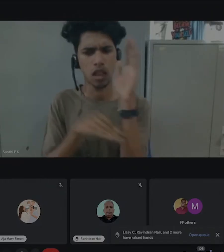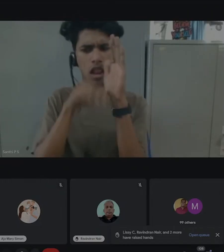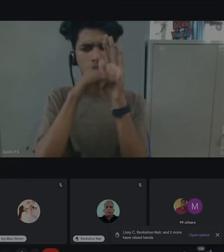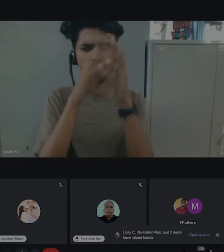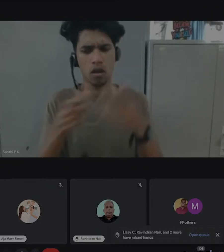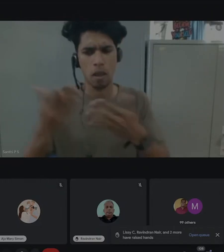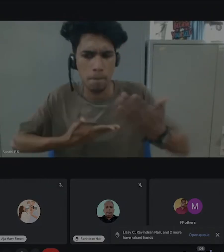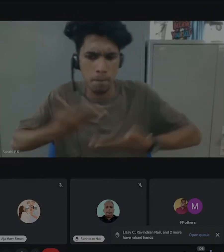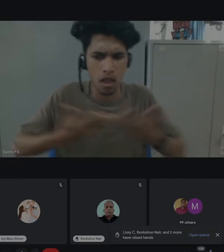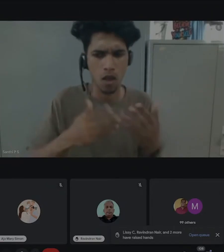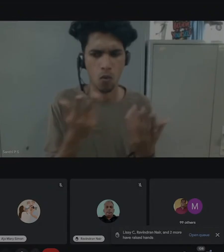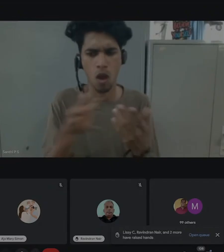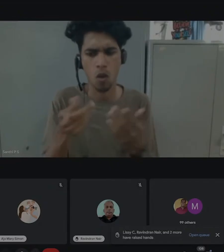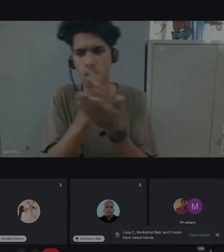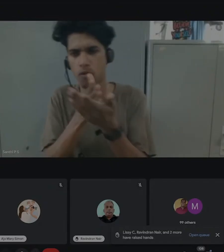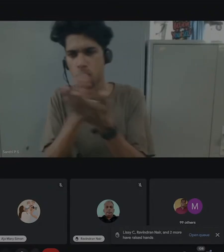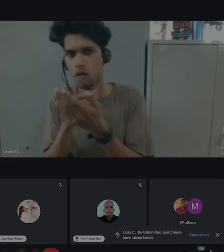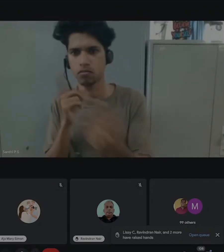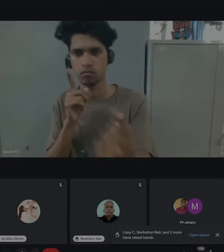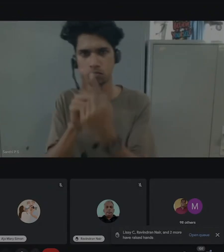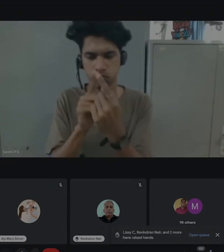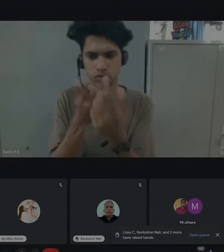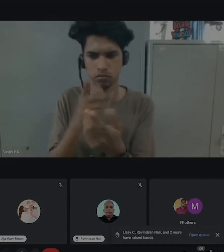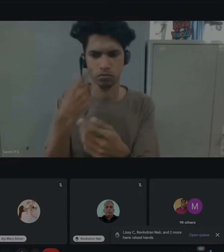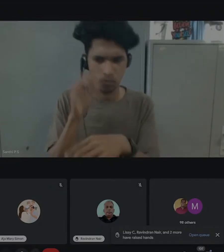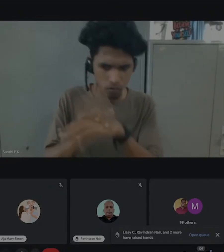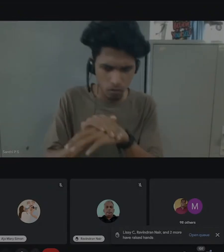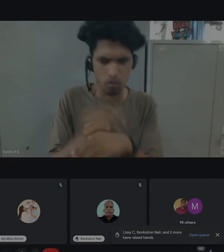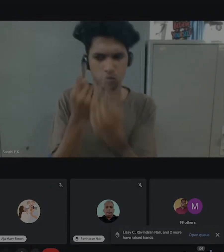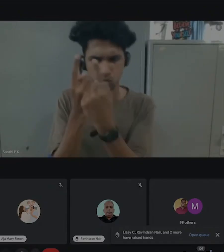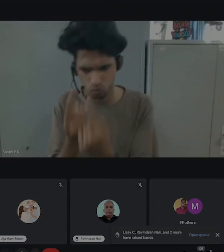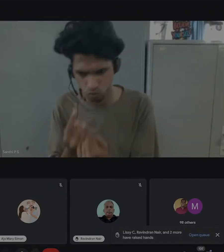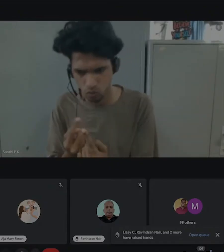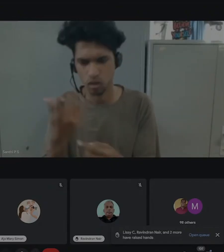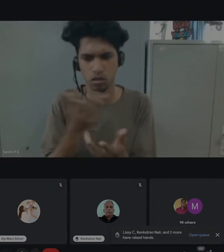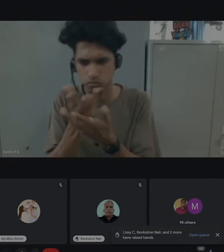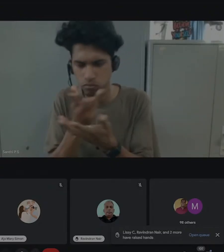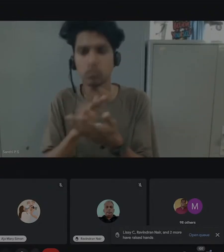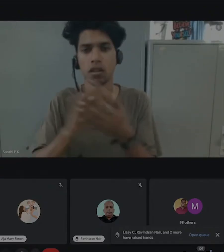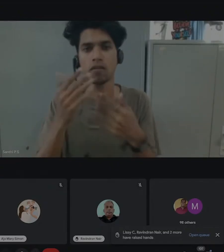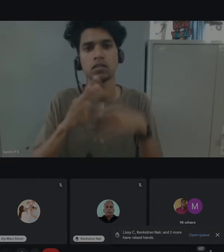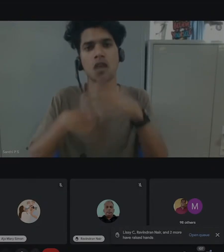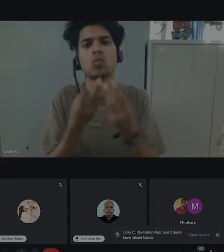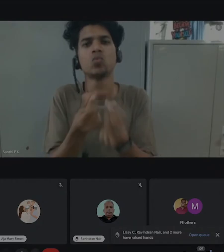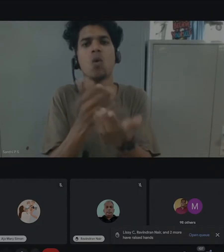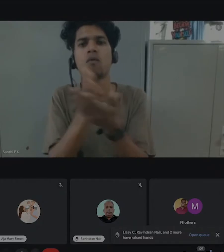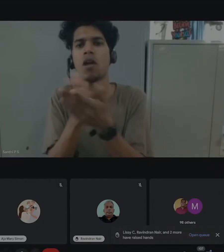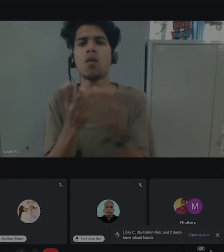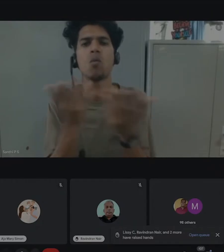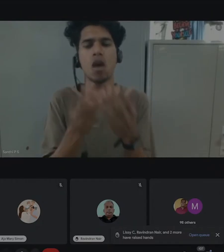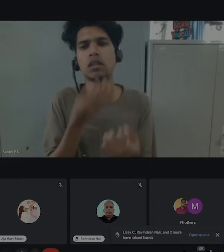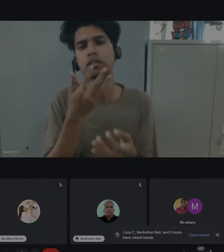കുഞ്ഞ് ബിഹേവ് ചെയ്യുന്നത് എന്നുള്ളതെല്ലാം നമുക്ക് നേരിട്ട് കണ്ട് അത് വിശദമായി മനസ്സിലാക്കിയാൽ മാത്രമേ അതിനുള്ള പരിഹാര മാർഗങ്ങളും പറയാൻ പറ്റുള്ളൂ. കാര്യം ഇത് ഓരോ